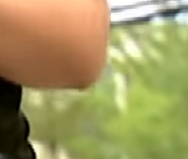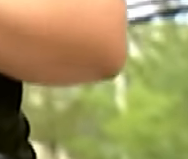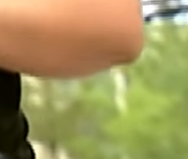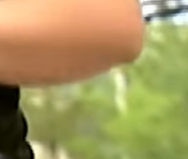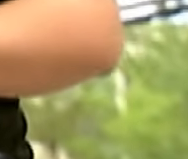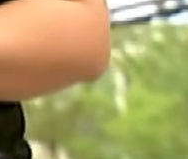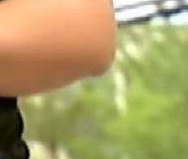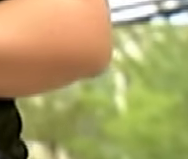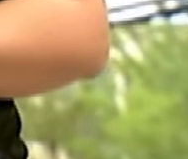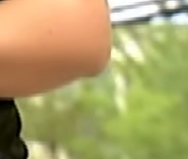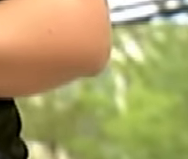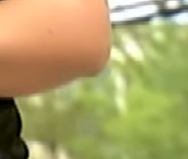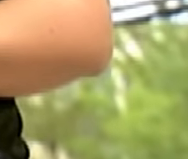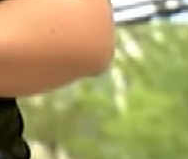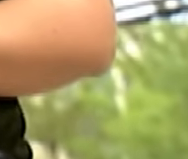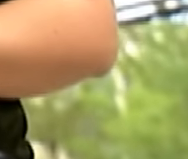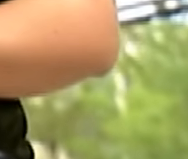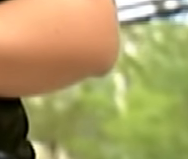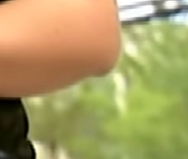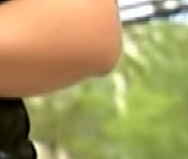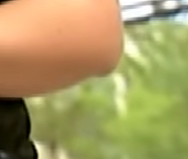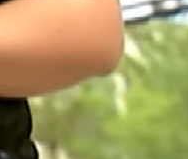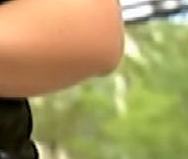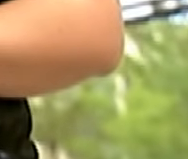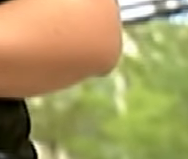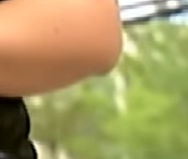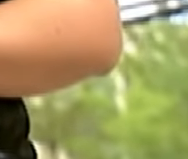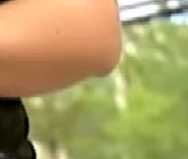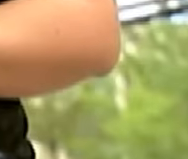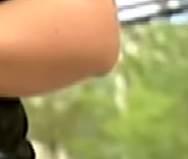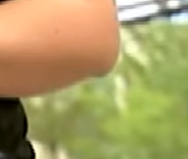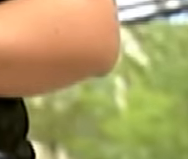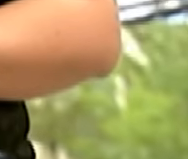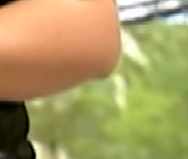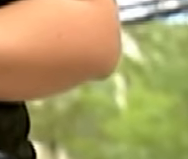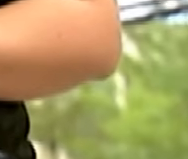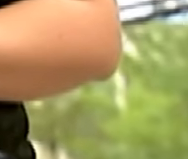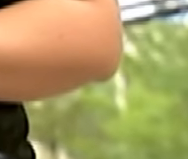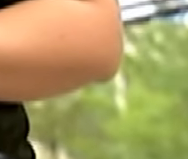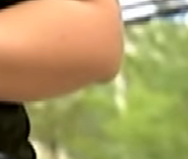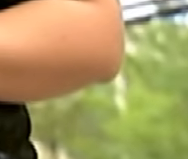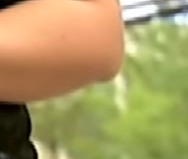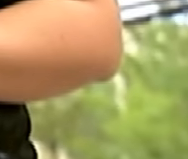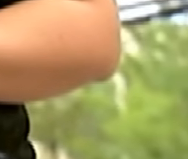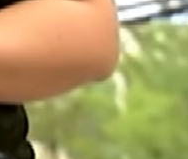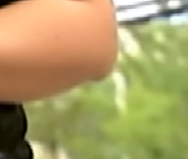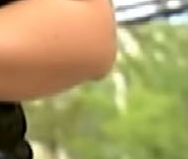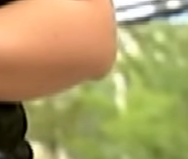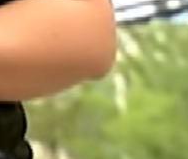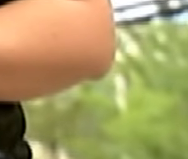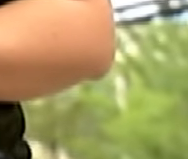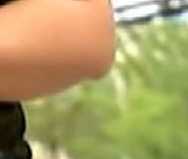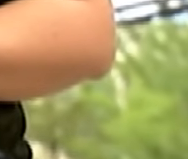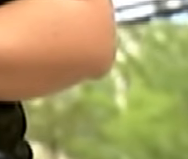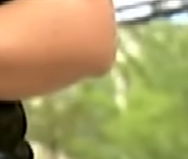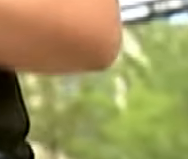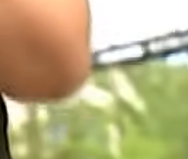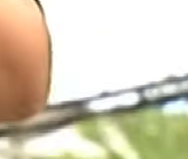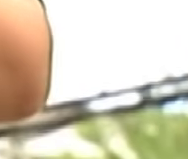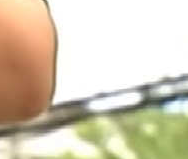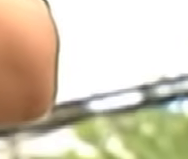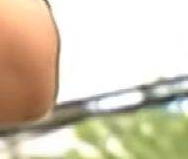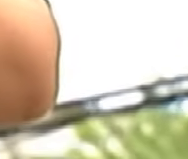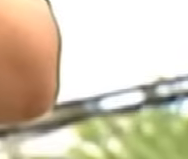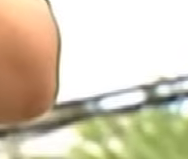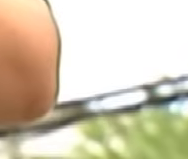maghihintay na naman ba tayo ng ilang dekada at mas malalang disgrasya bago ito aksyonan? Ako si Shayla Francisco at ito ang